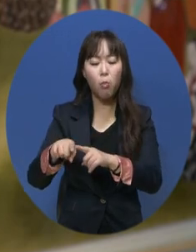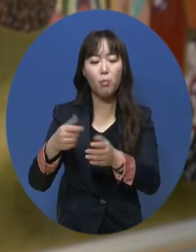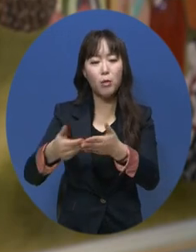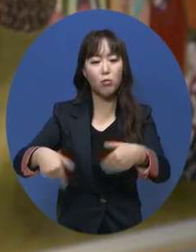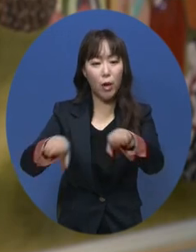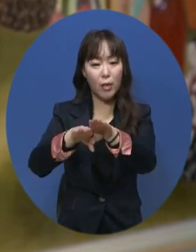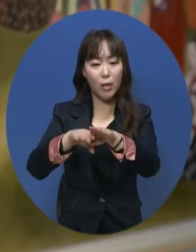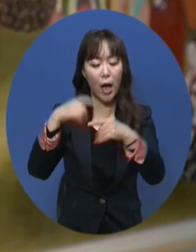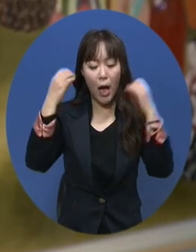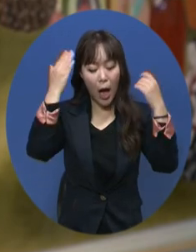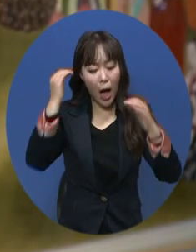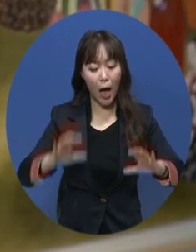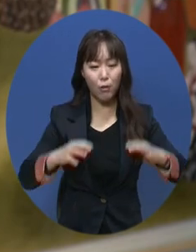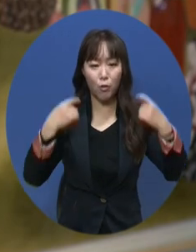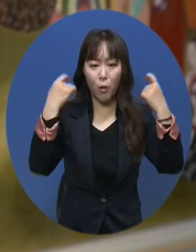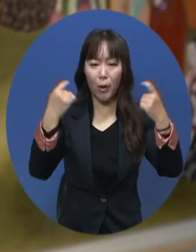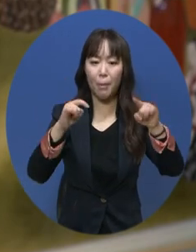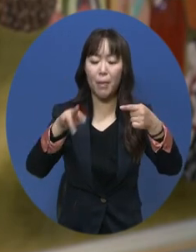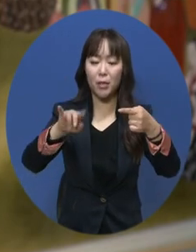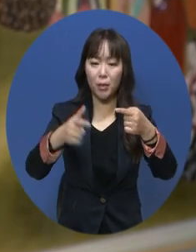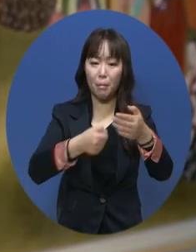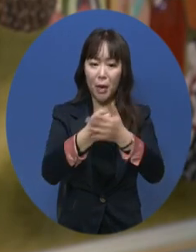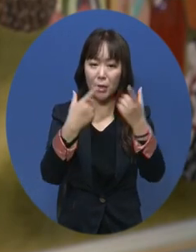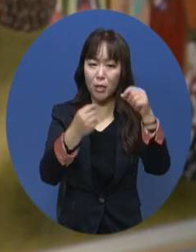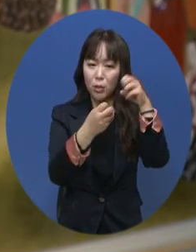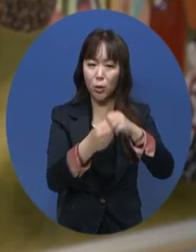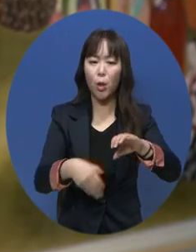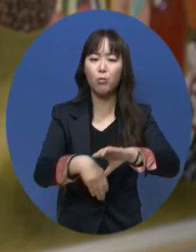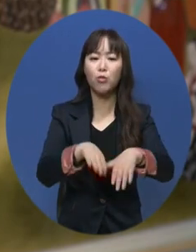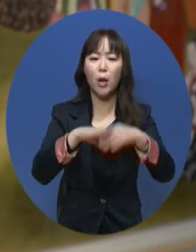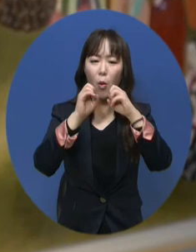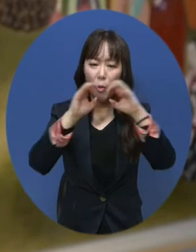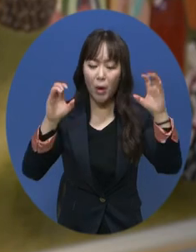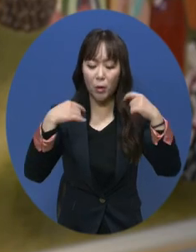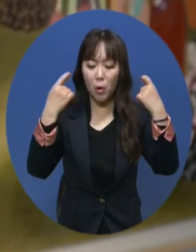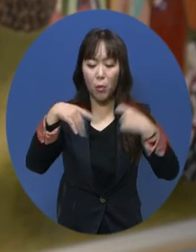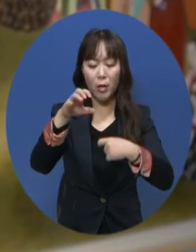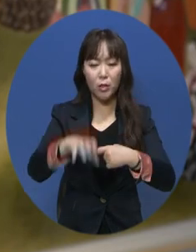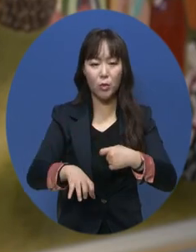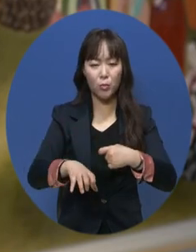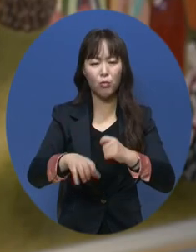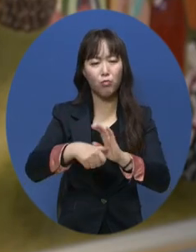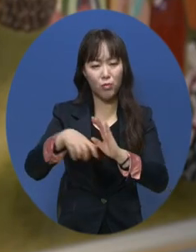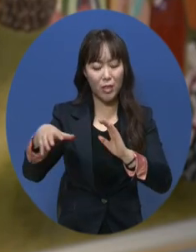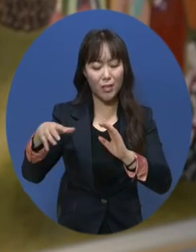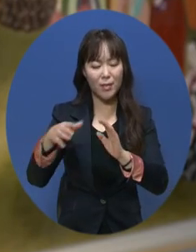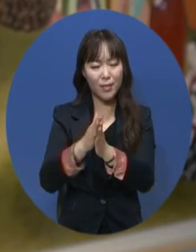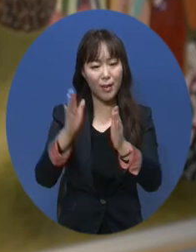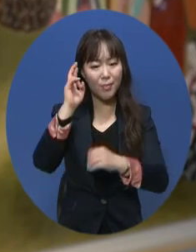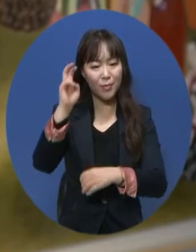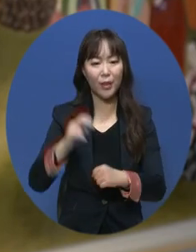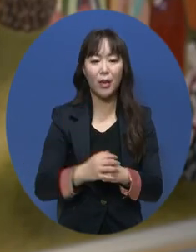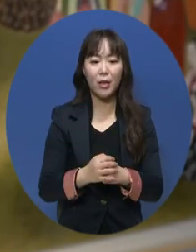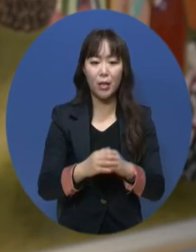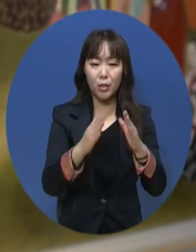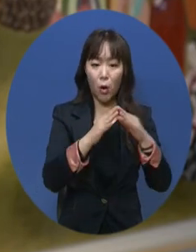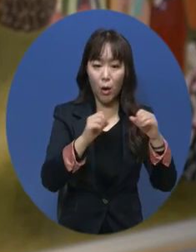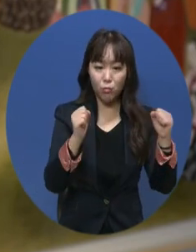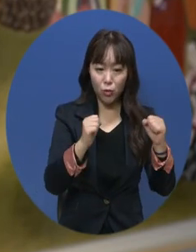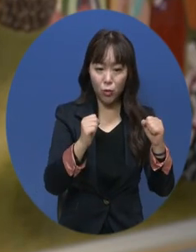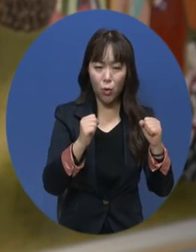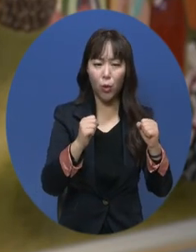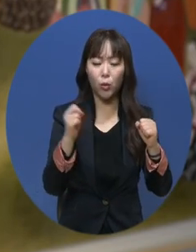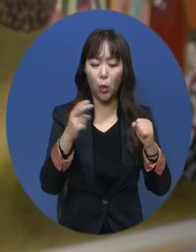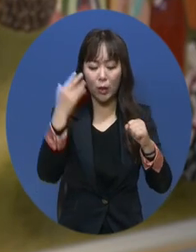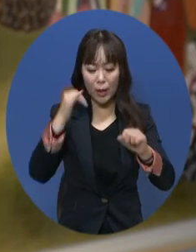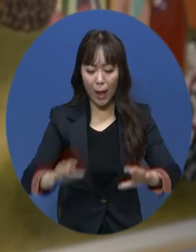선정되는 등 전통문화를 알리는 관광지로 거듭나고 있습니다. 앞으로 남원시가 전라북도뿐만 아니라